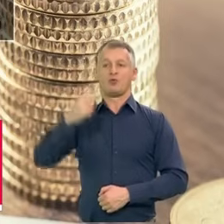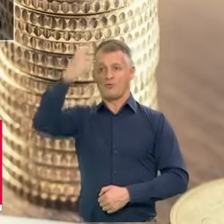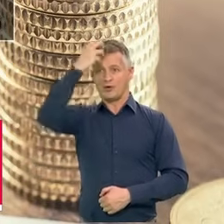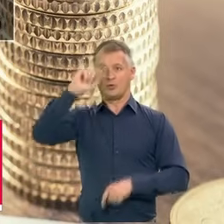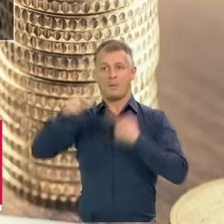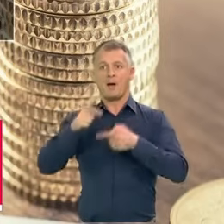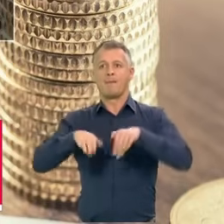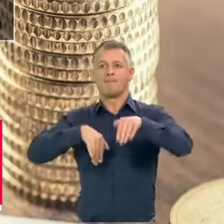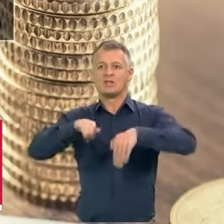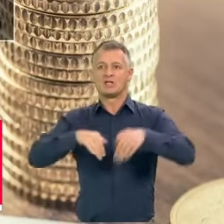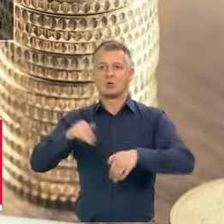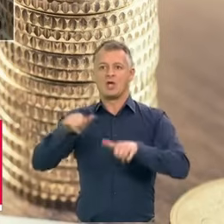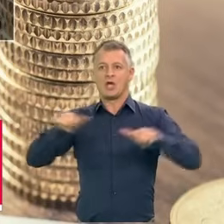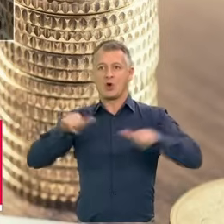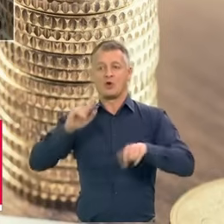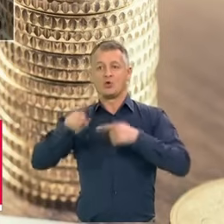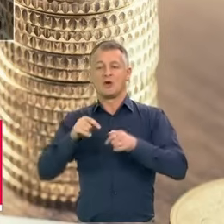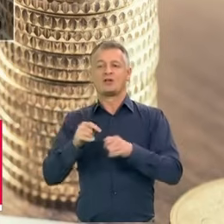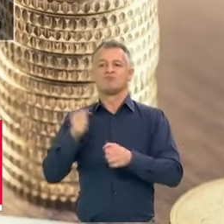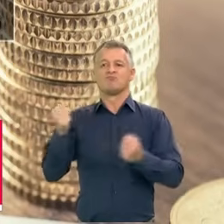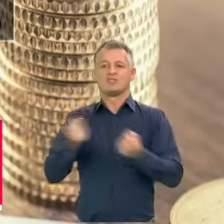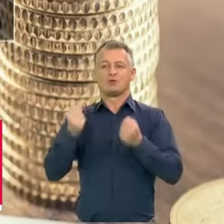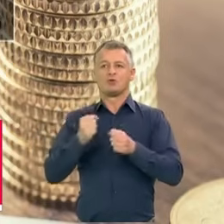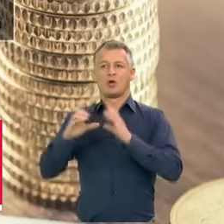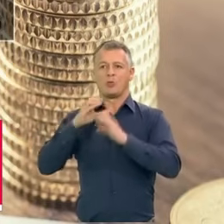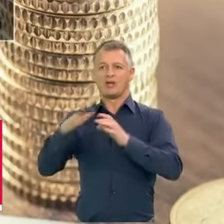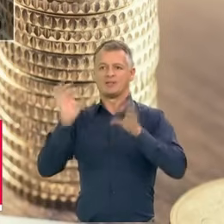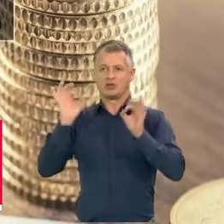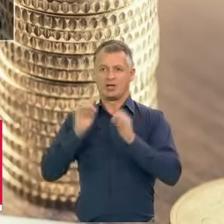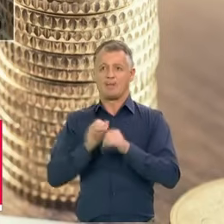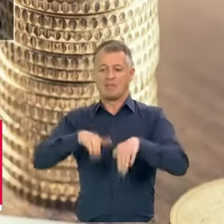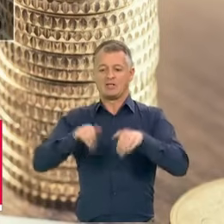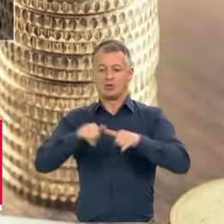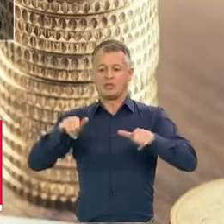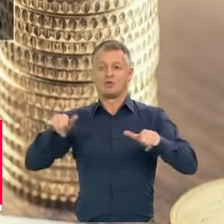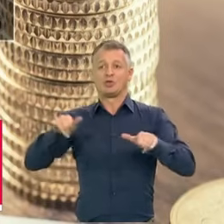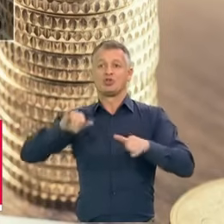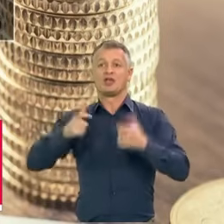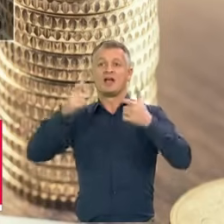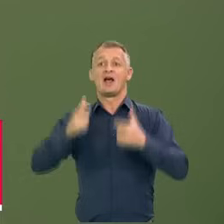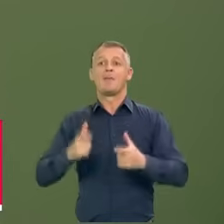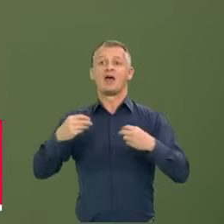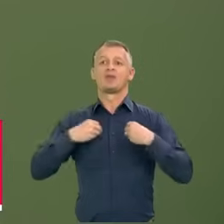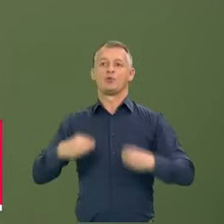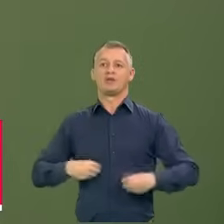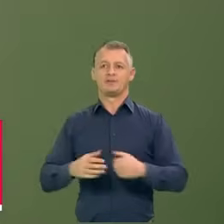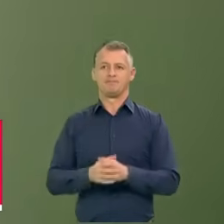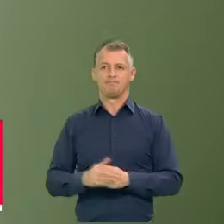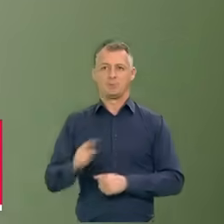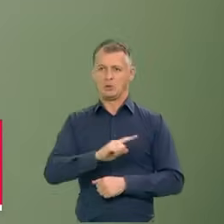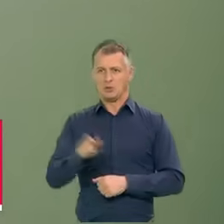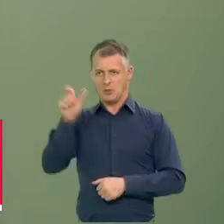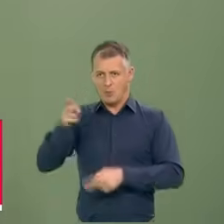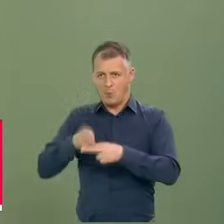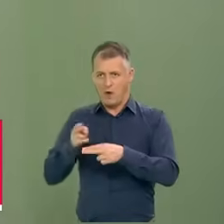Ministerul economiei Serviciul de telecomunicații speciale Ministerul dezvoltării și Camera Deputaților nici pacienții nu vor